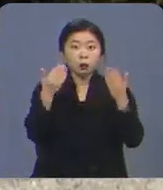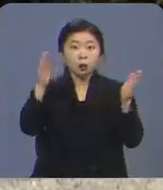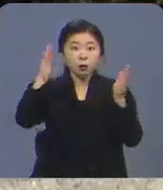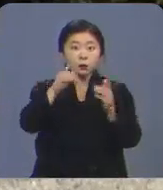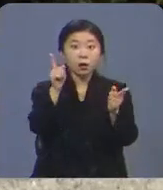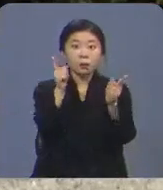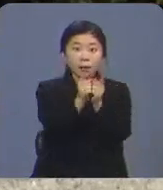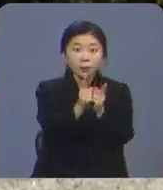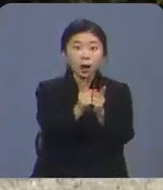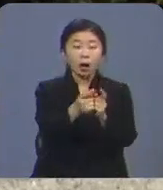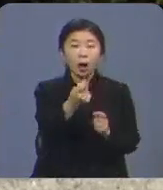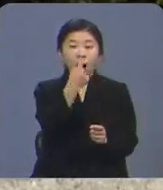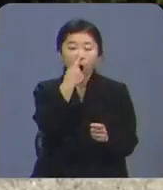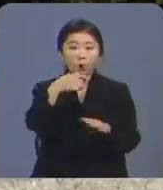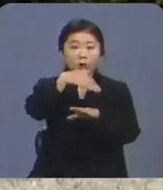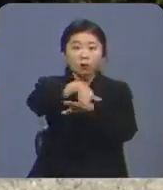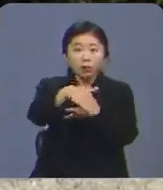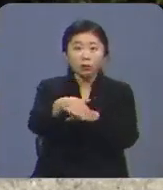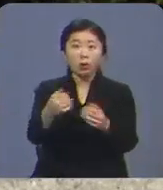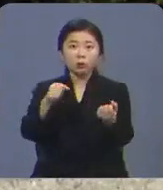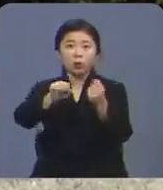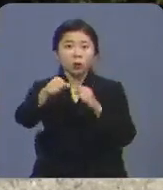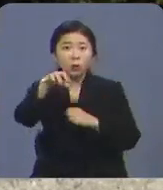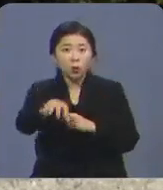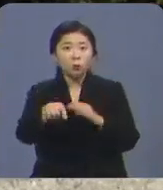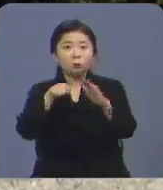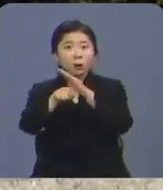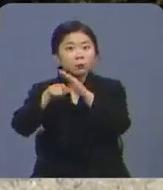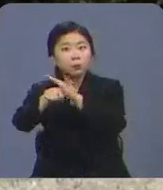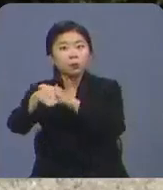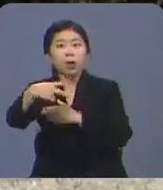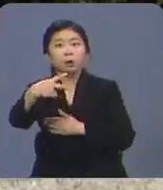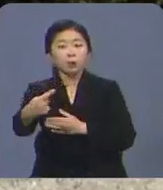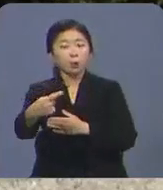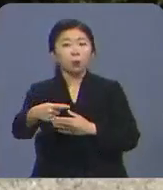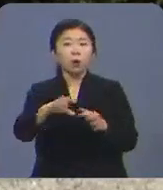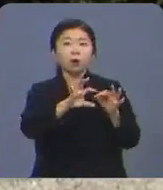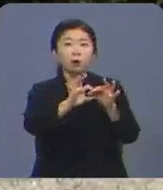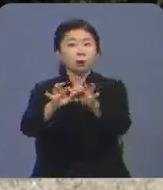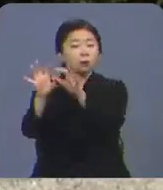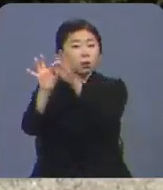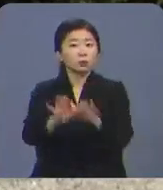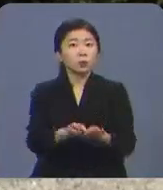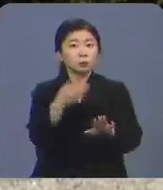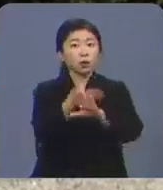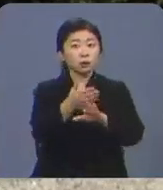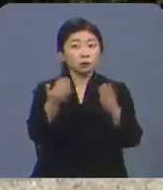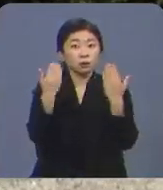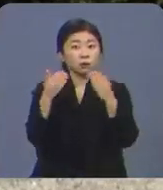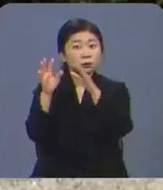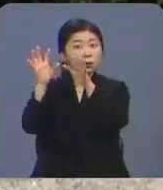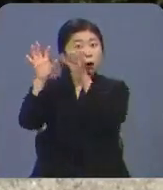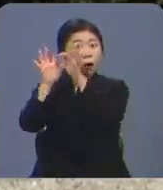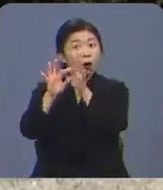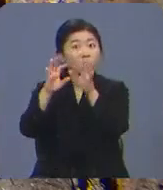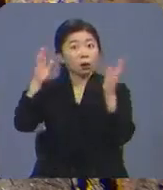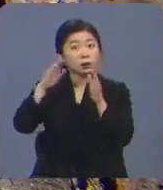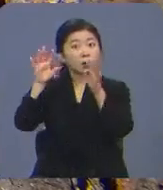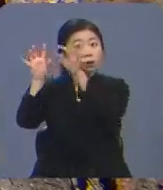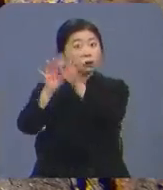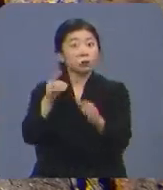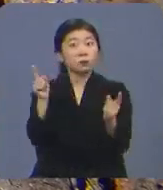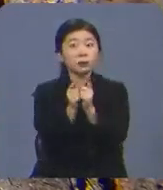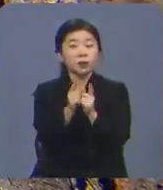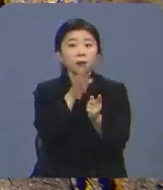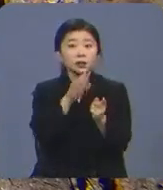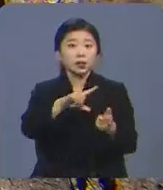또 학원을 다니게 될 거고 퇴근 도장을 다니게 될 거고 이렇게 관계가 돼 있단 말이죠. 그래서 그 학교를 공개를 해줘야.